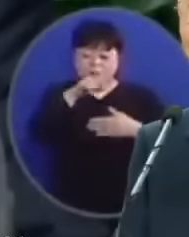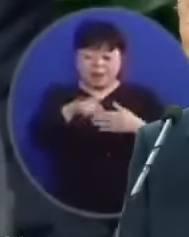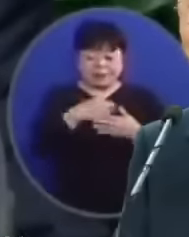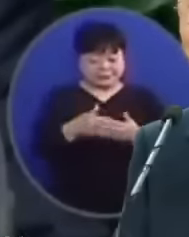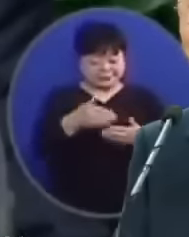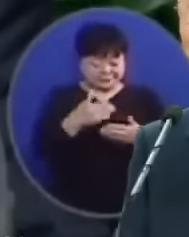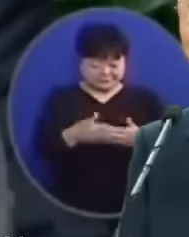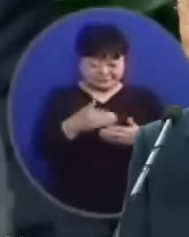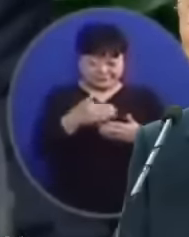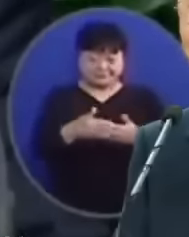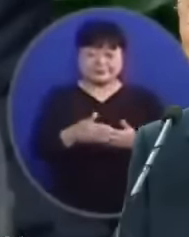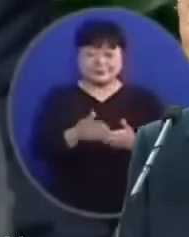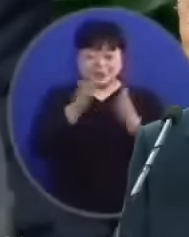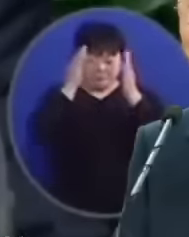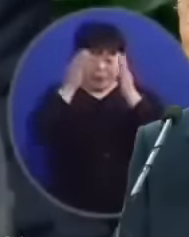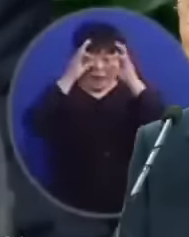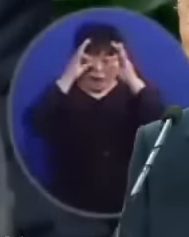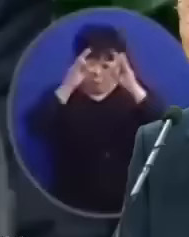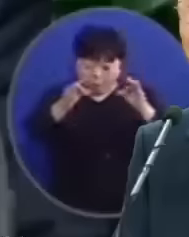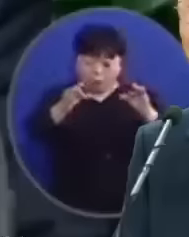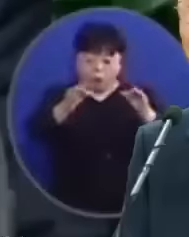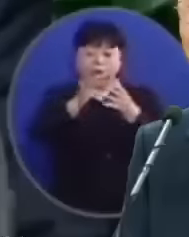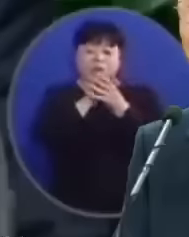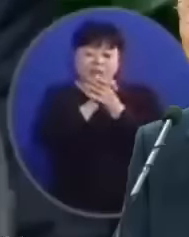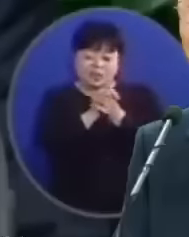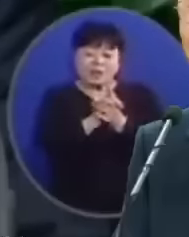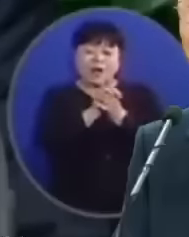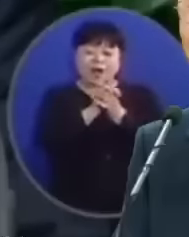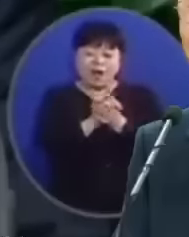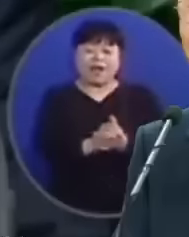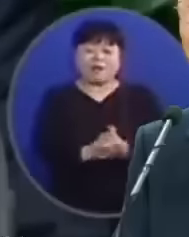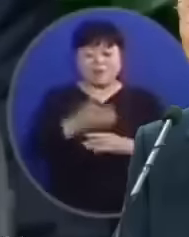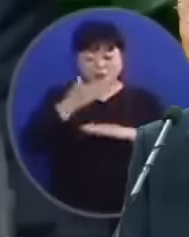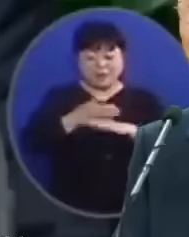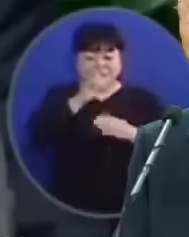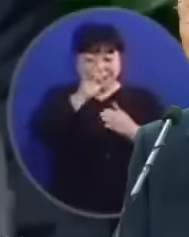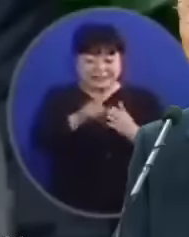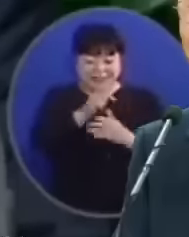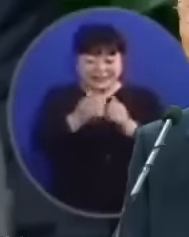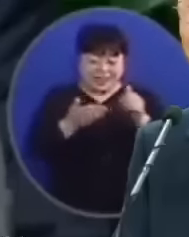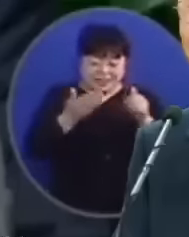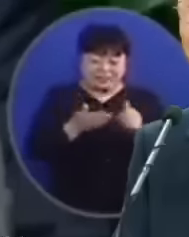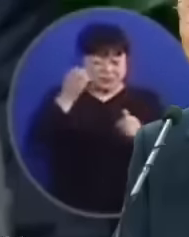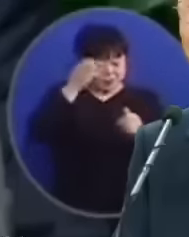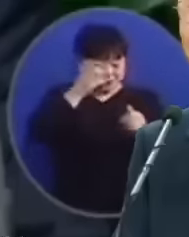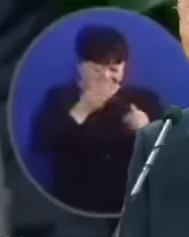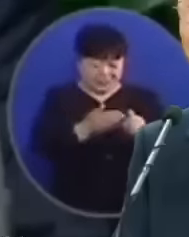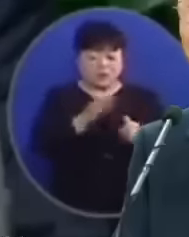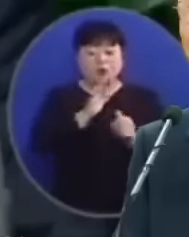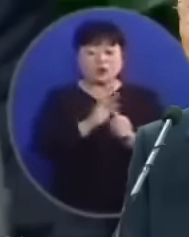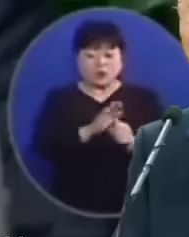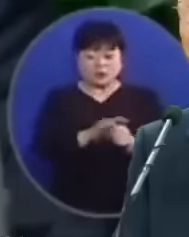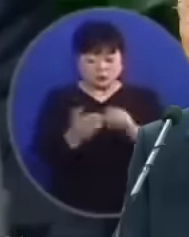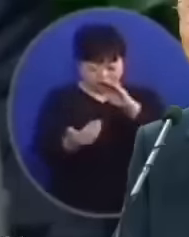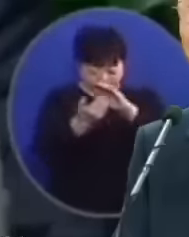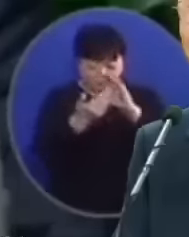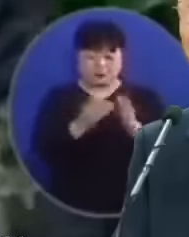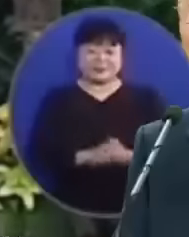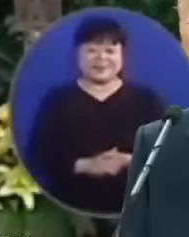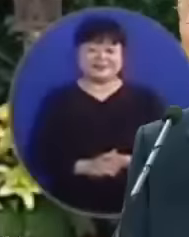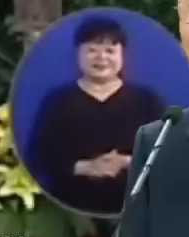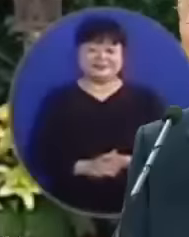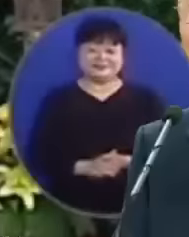그려놓고 바라보고 기도하고 감사할 때 하나님 성령께서 역사하여 주시는 것입니다.